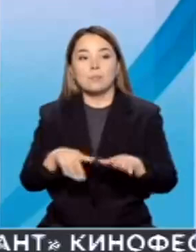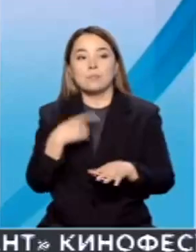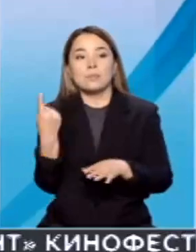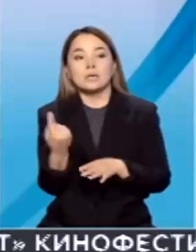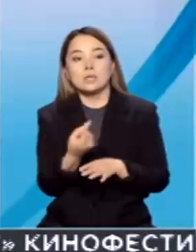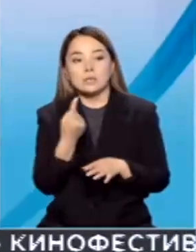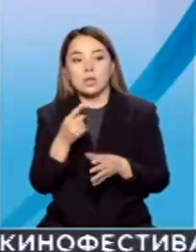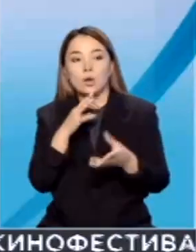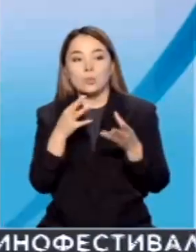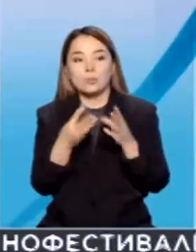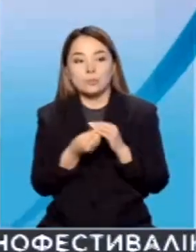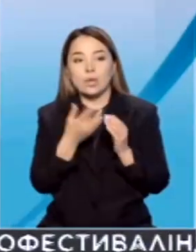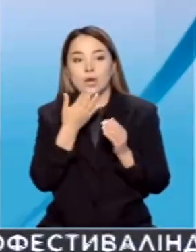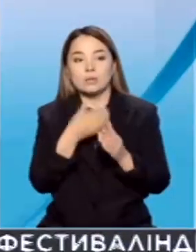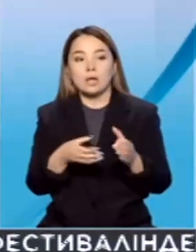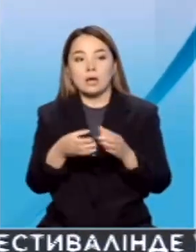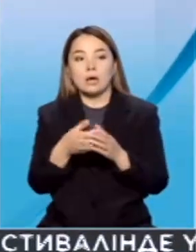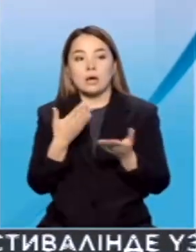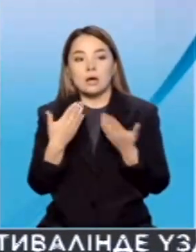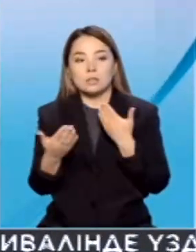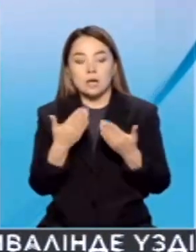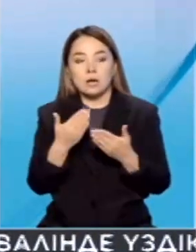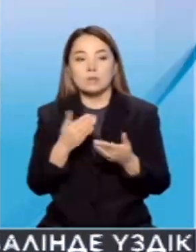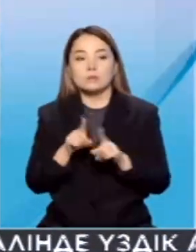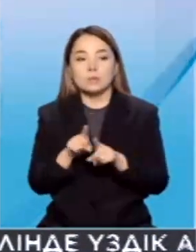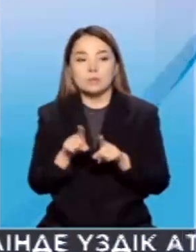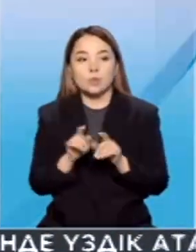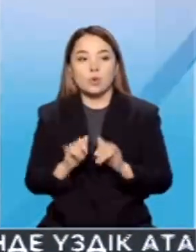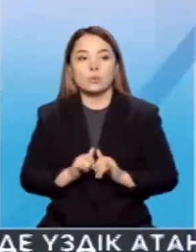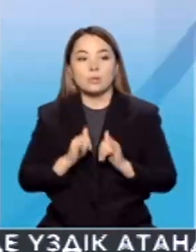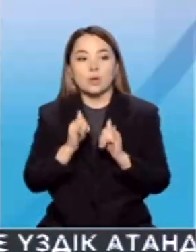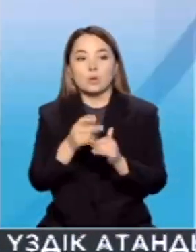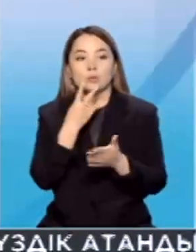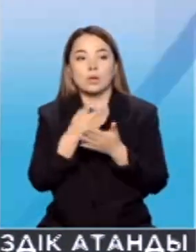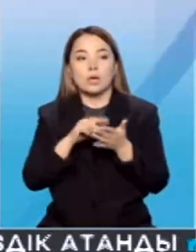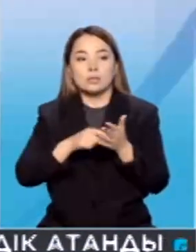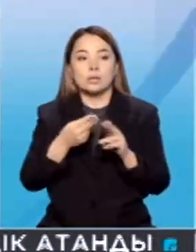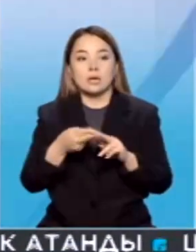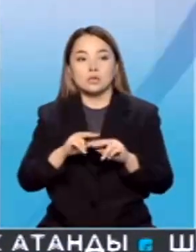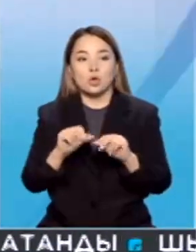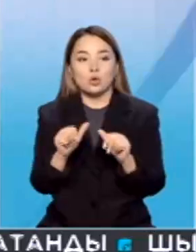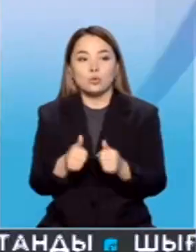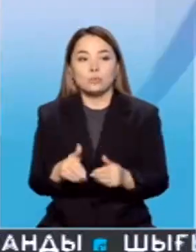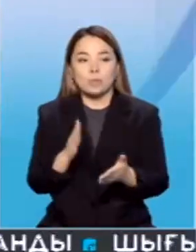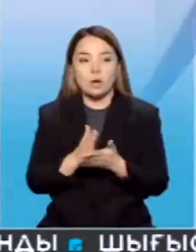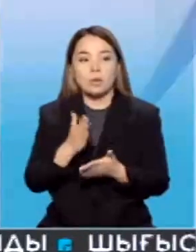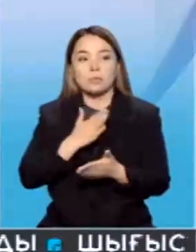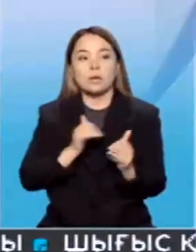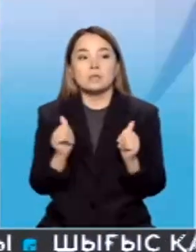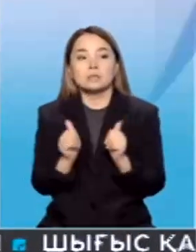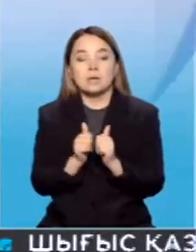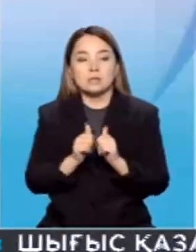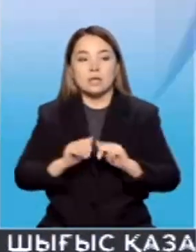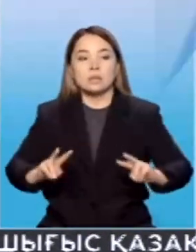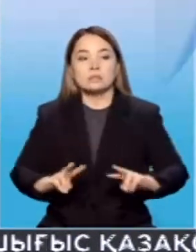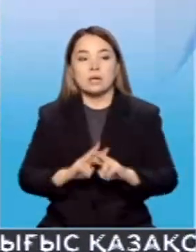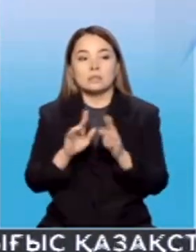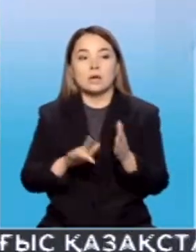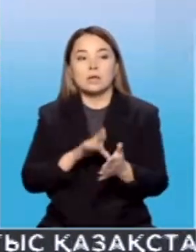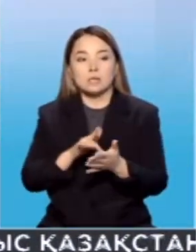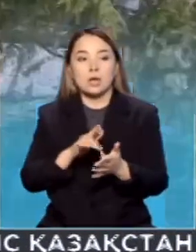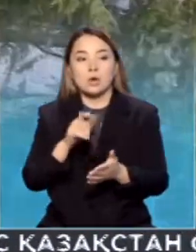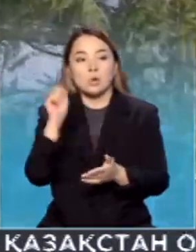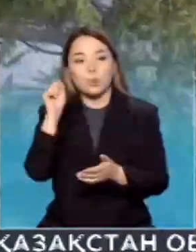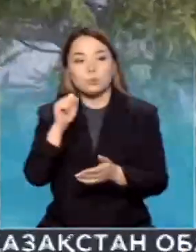birligin üylesimdi etnosaralıq qatnastarına hürmet körsetu maqsatında uyumdastırılıp otur. Qazır meniñ janımda Елордадағы